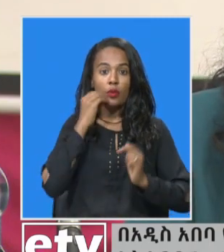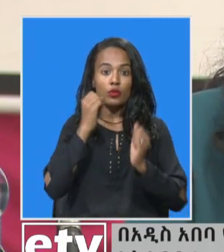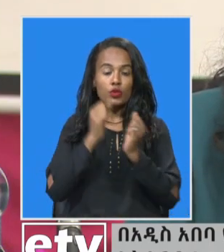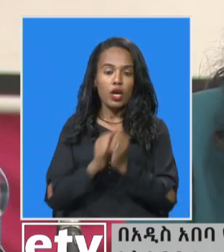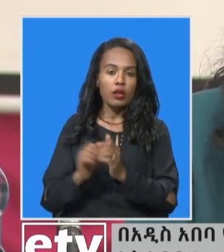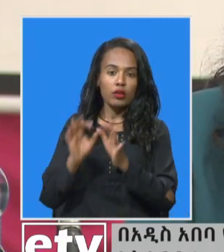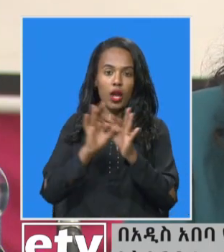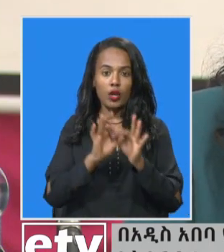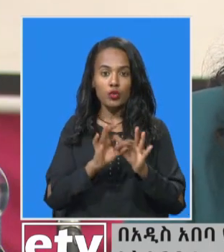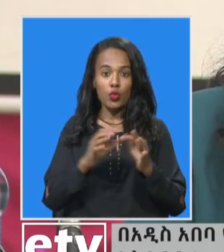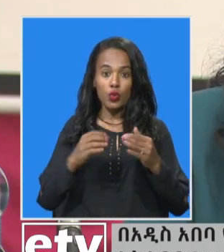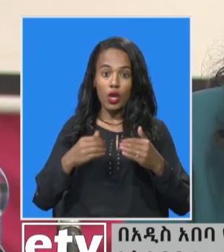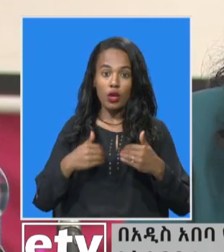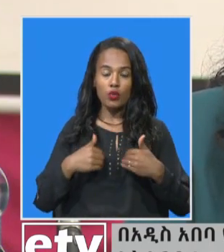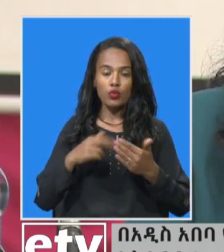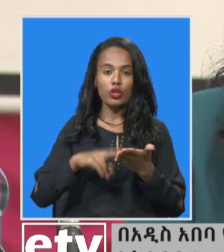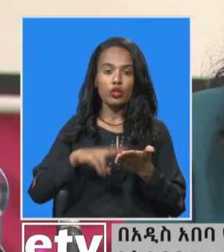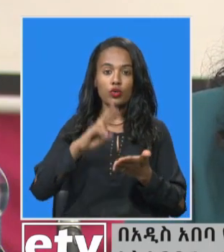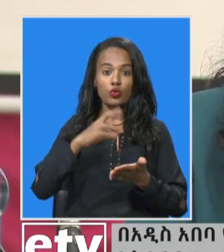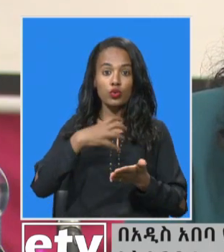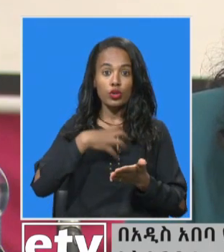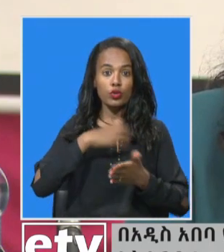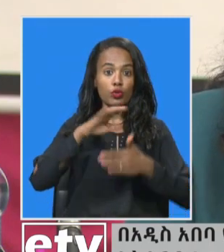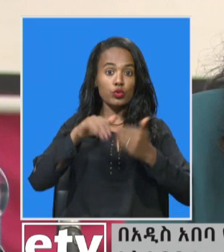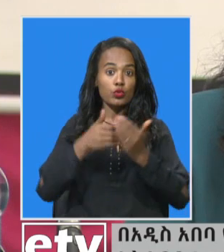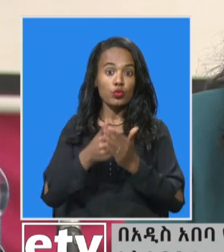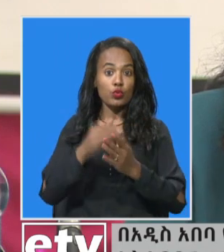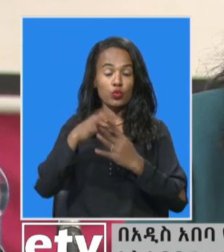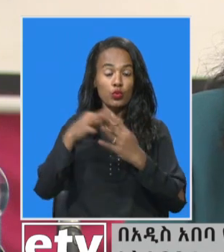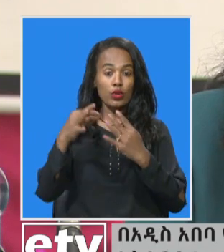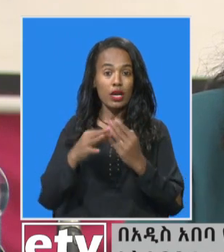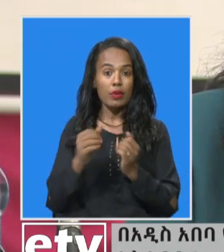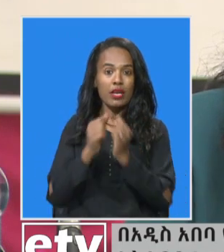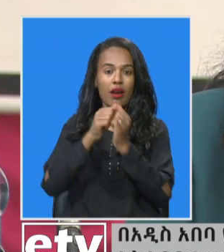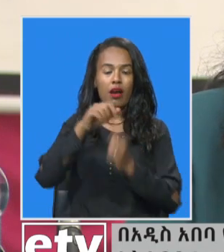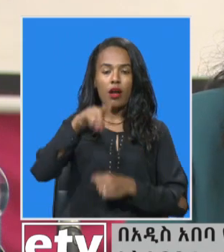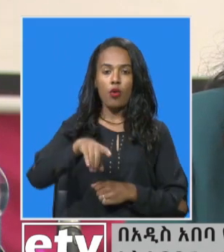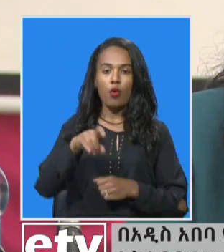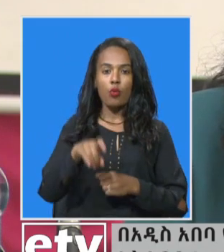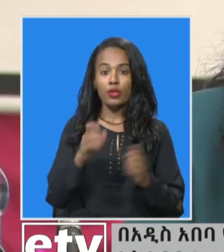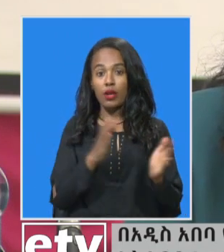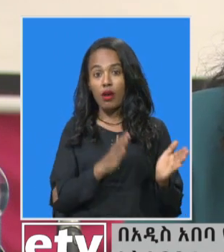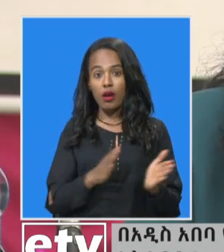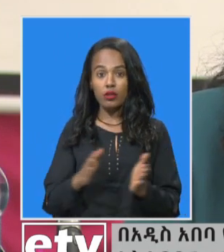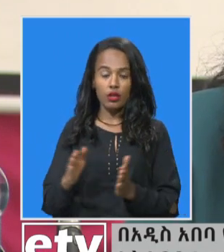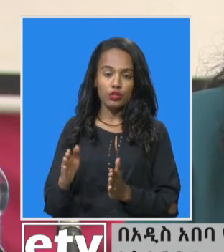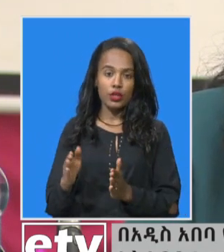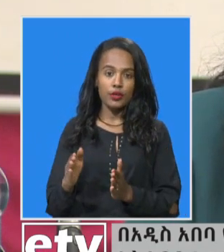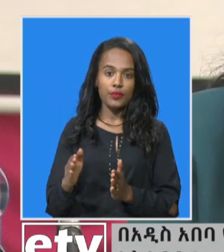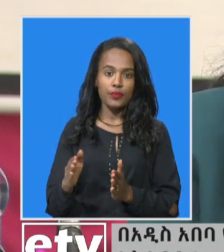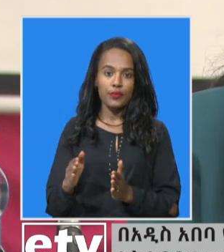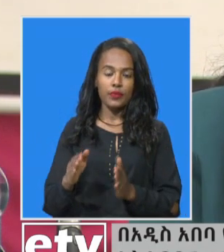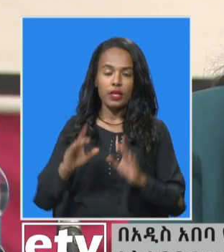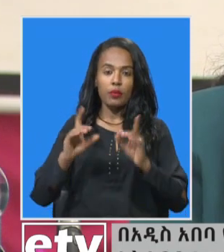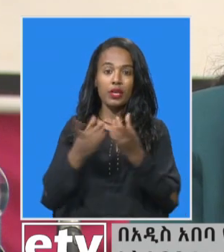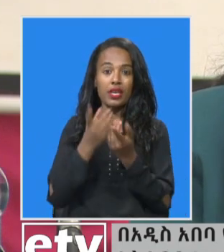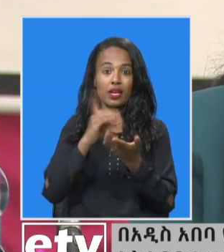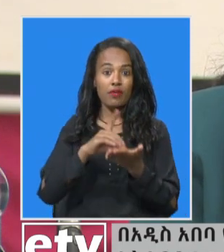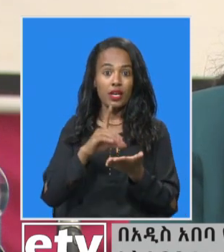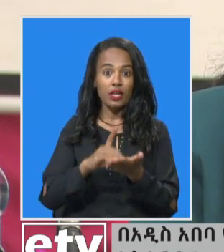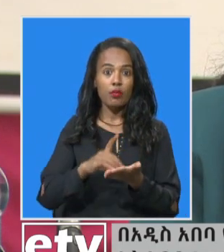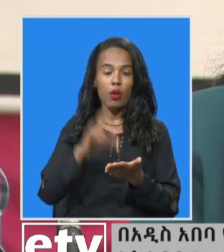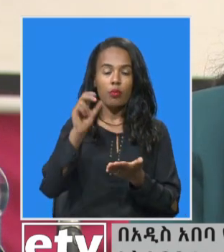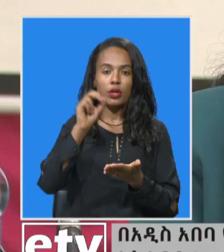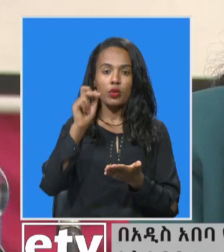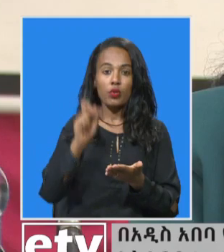ተያይዞ ያሉ የተነሱ ቅሬታዎችን ሁሉ ለቅመን ጋራ ኮሚቴ አደራጅተን በየክፍለ ከተማው